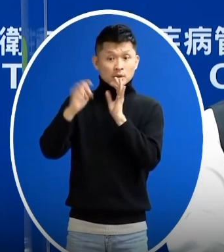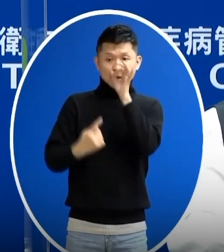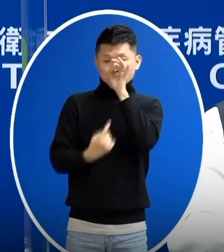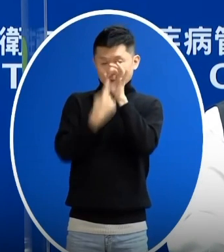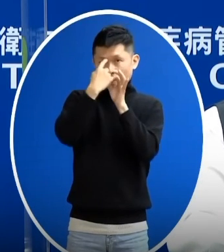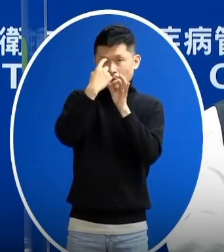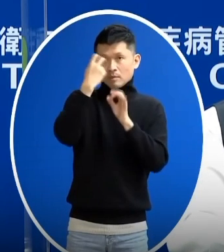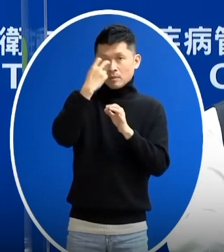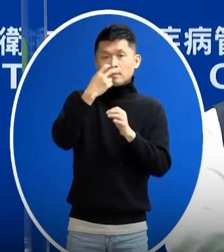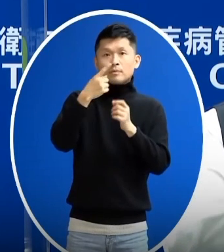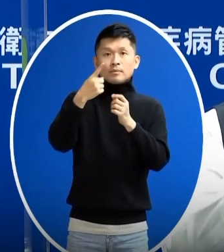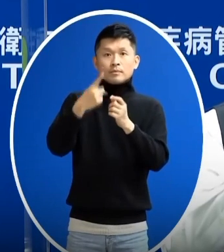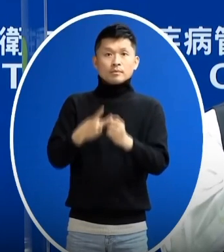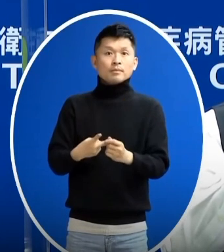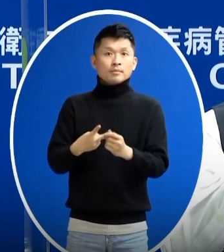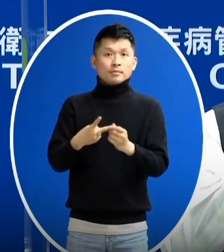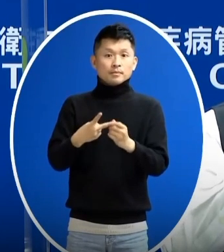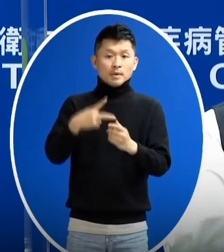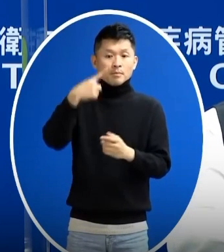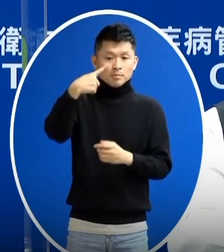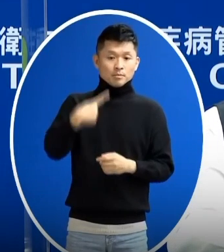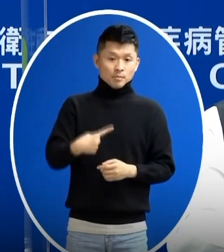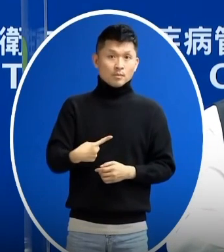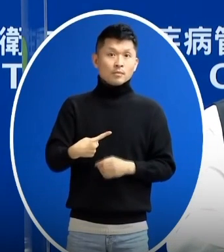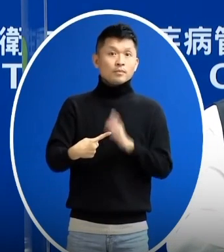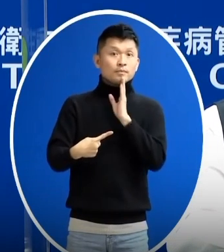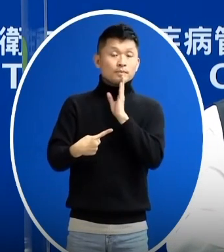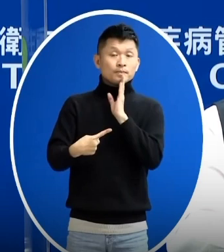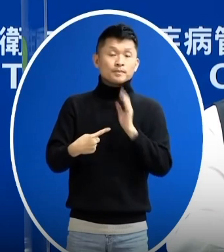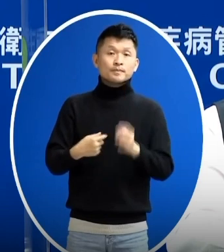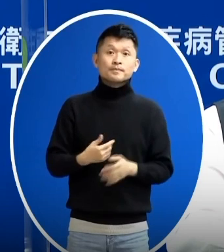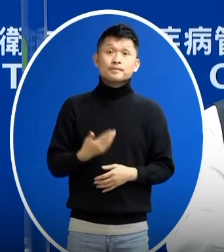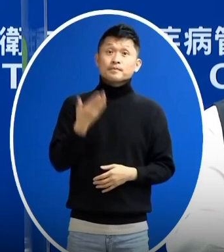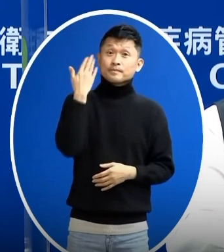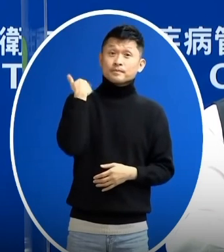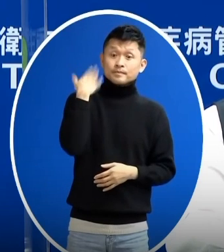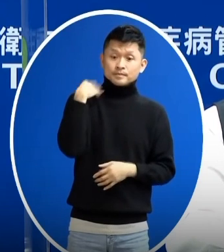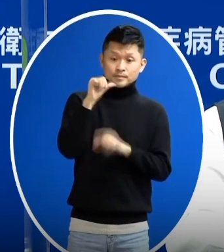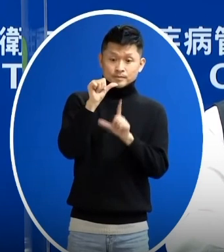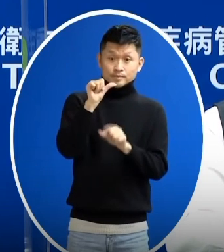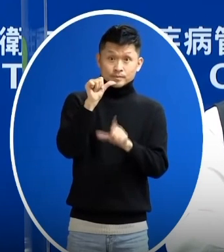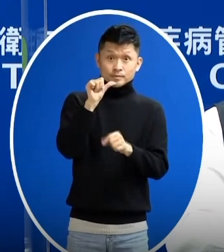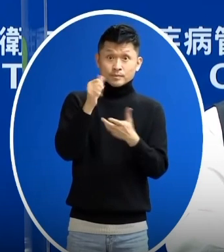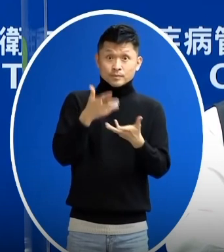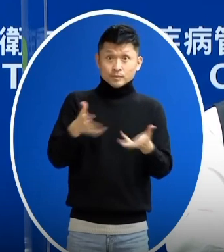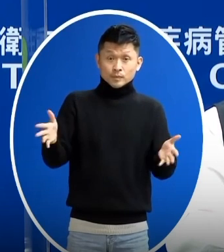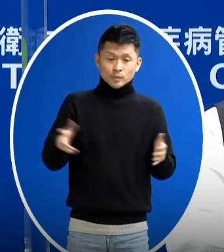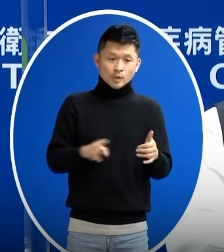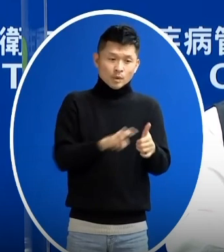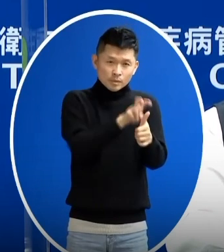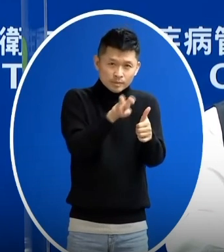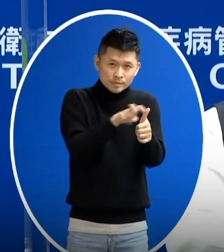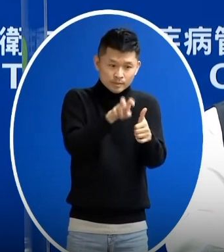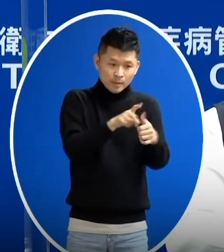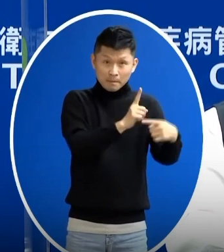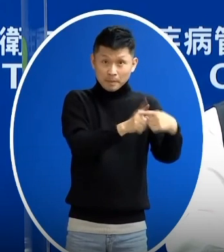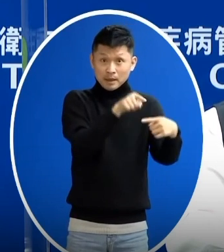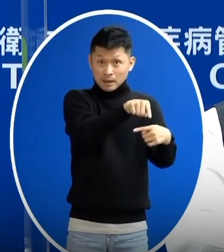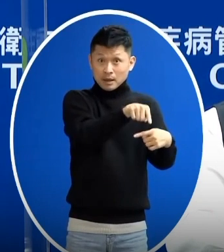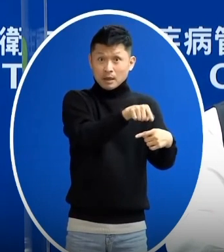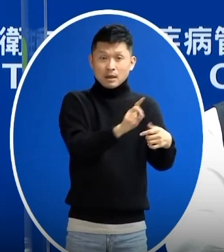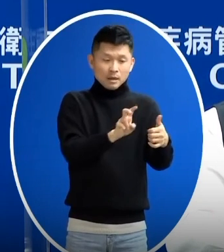采。好，那二采是已经是阴性。好，那在以往5月多，他在照顾的时候有照顾确诊的病